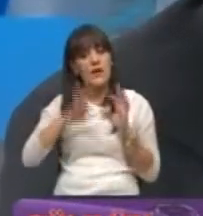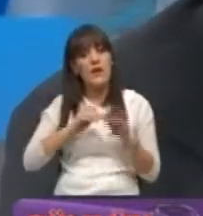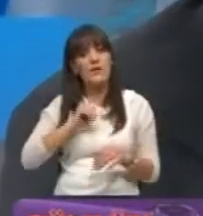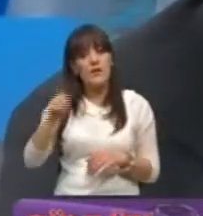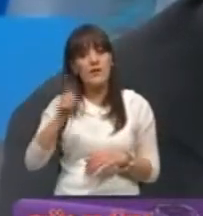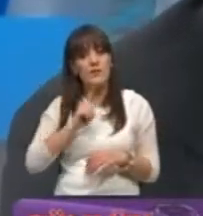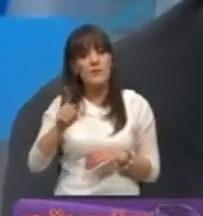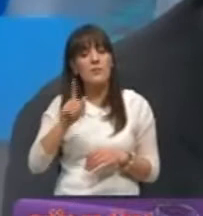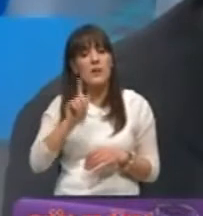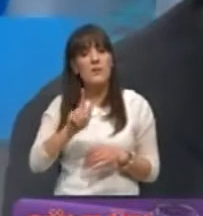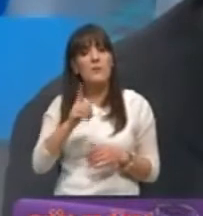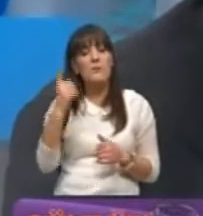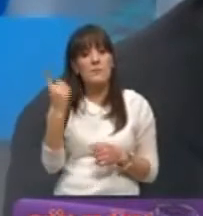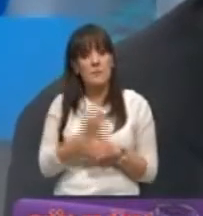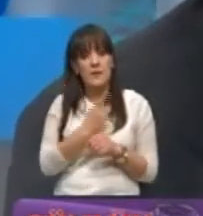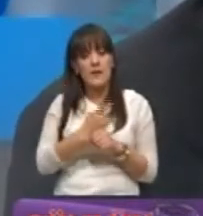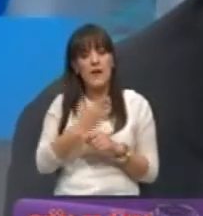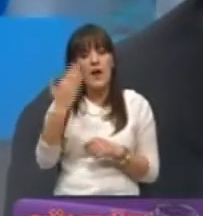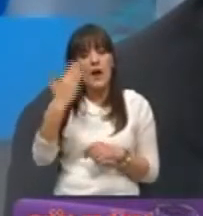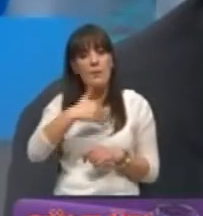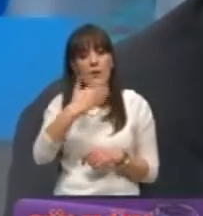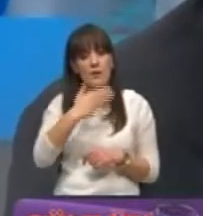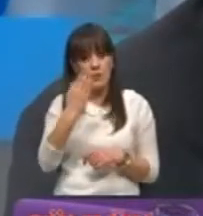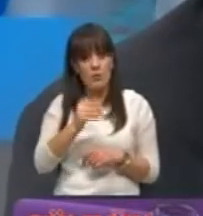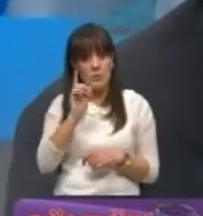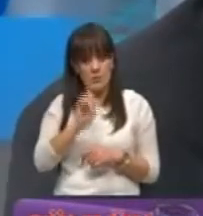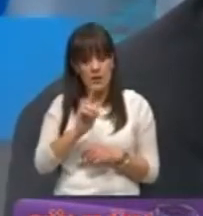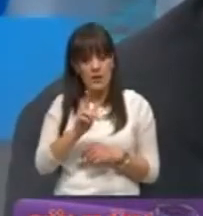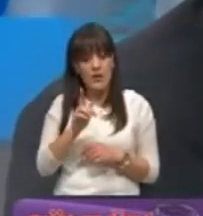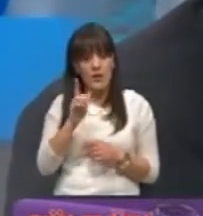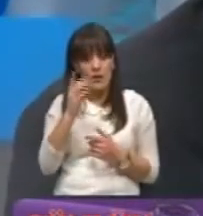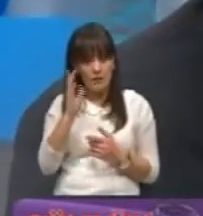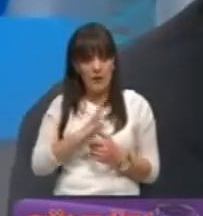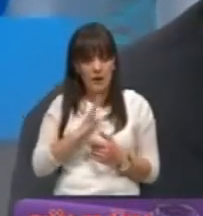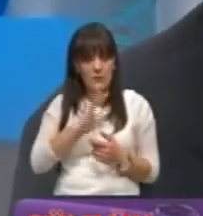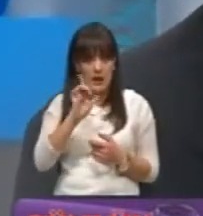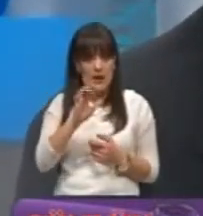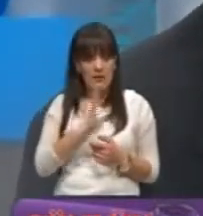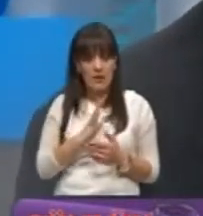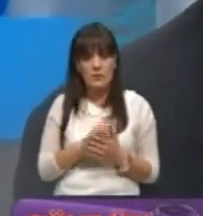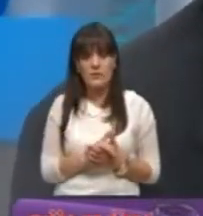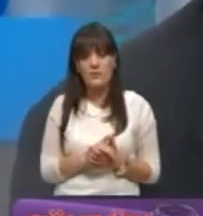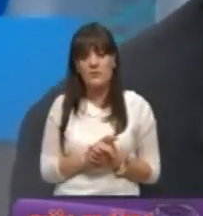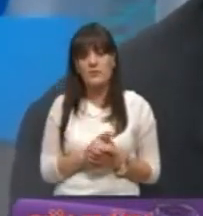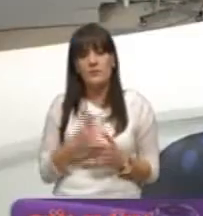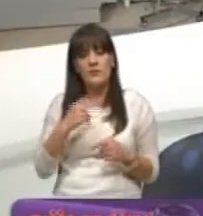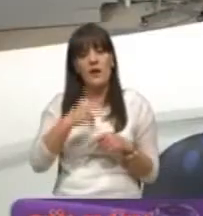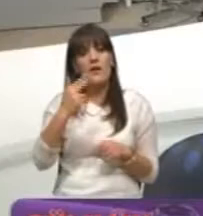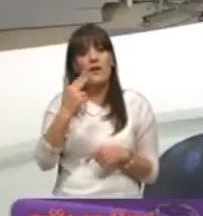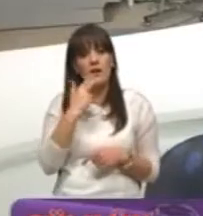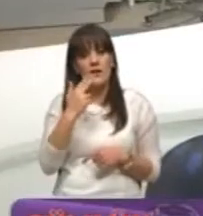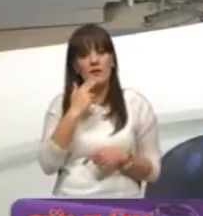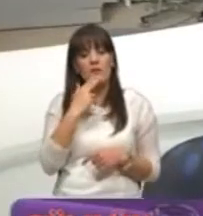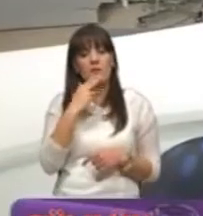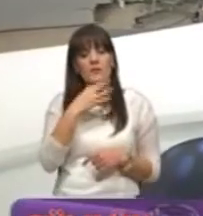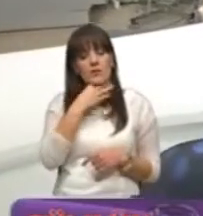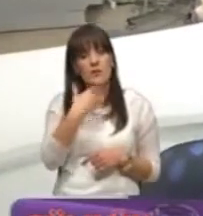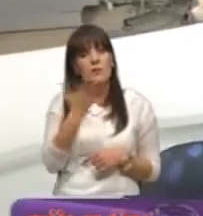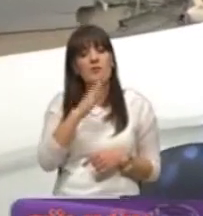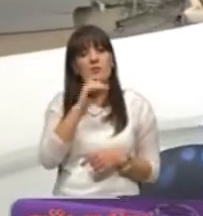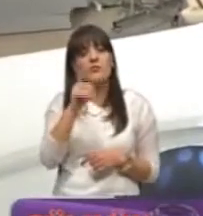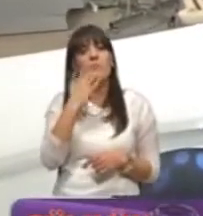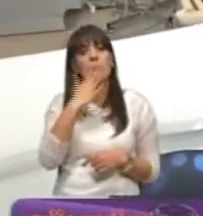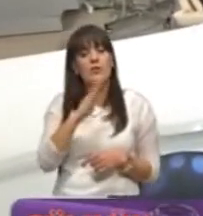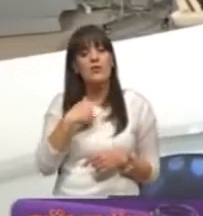almalıyım? Bir de ameliyat olmamı gerektirir mi? Tamam. Zahide Hanımcığım teşekkür ediyoruz. Başka sorunuz